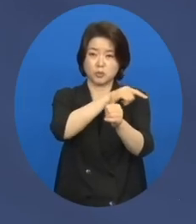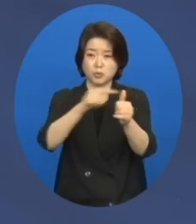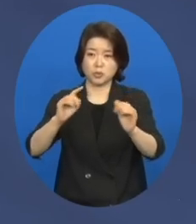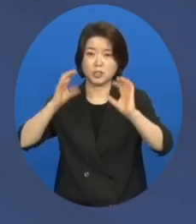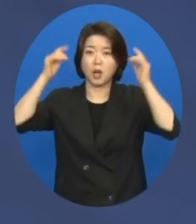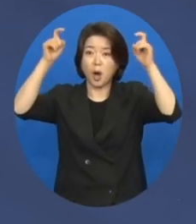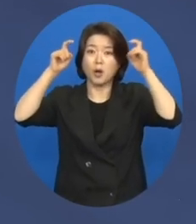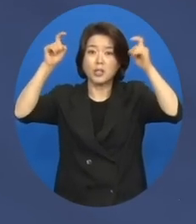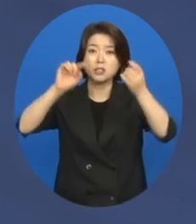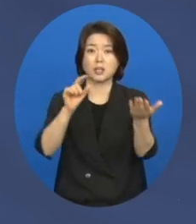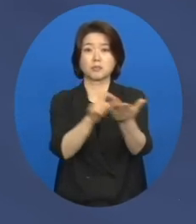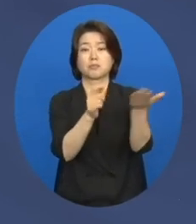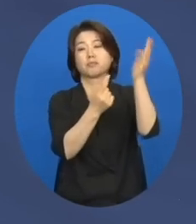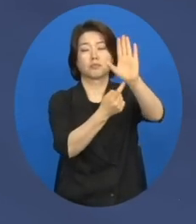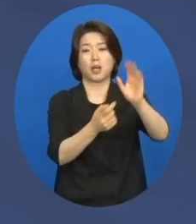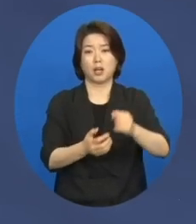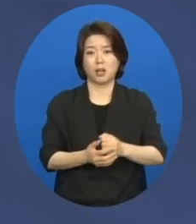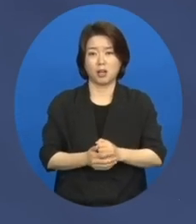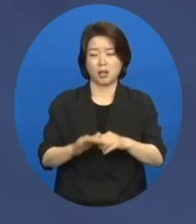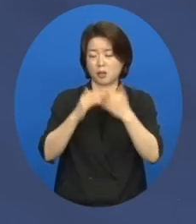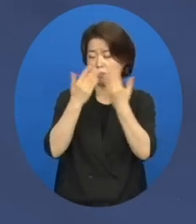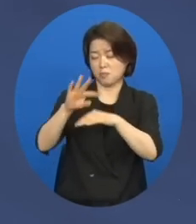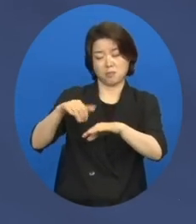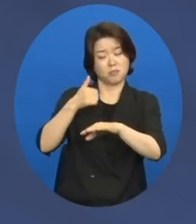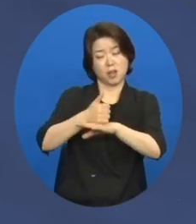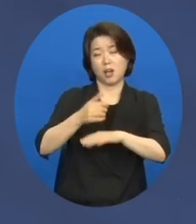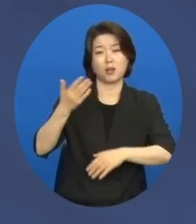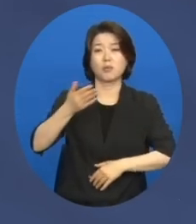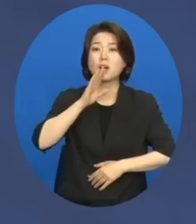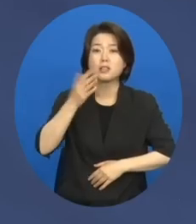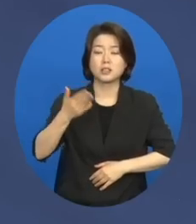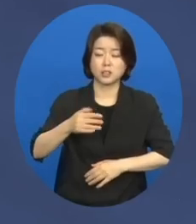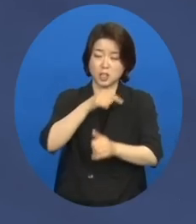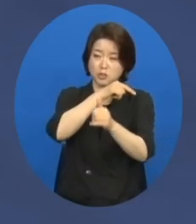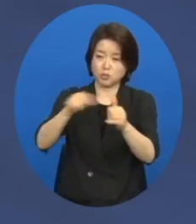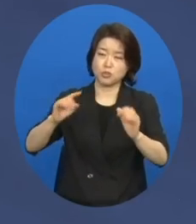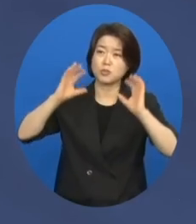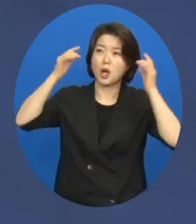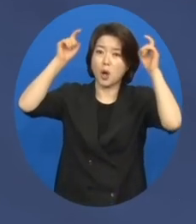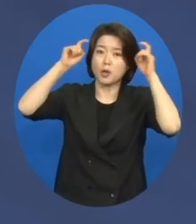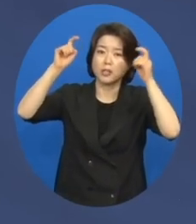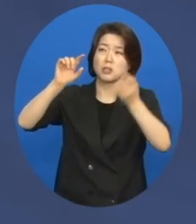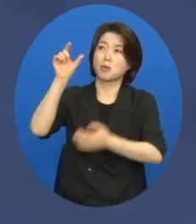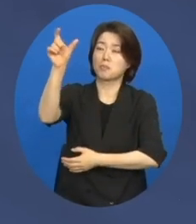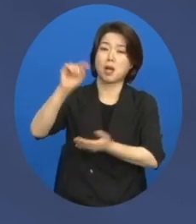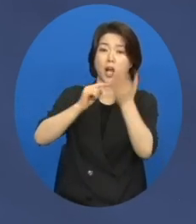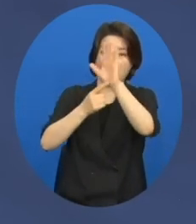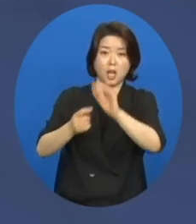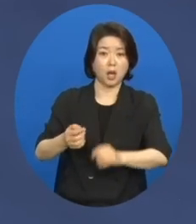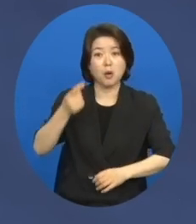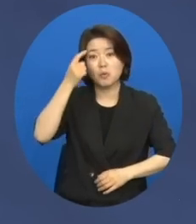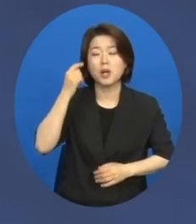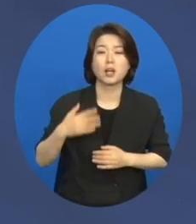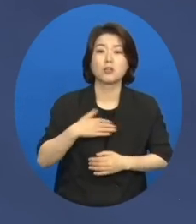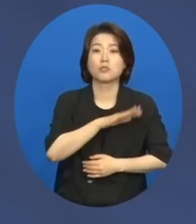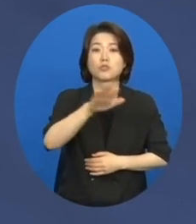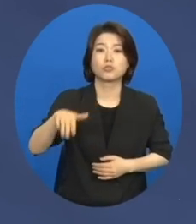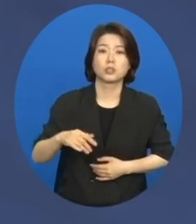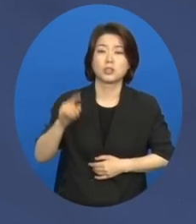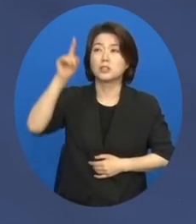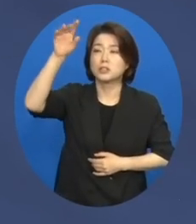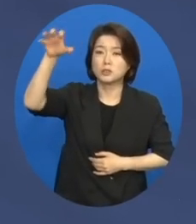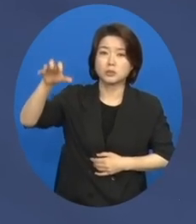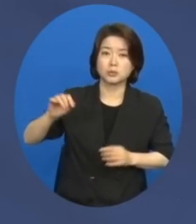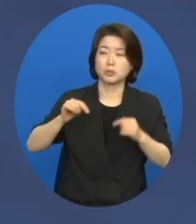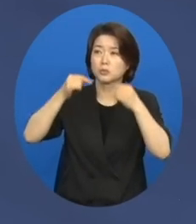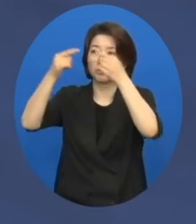나오시더라고요. 계속 만왕의 왕이신데 그분은 죽임당한 어린 양으로 계속 나오더라고요. 왜냐하면 저와 여러분의 천국에 들어가면